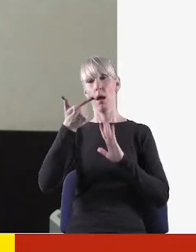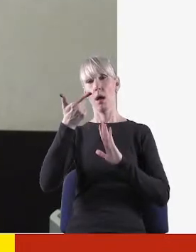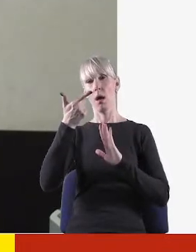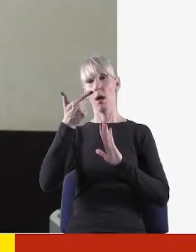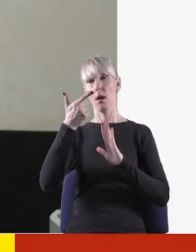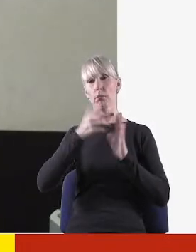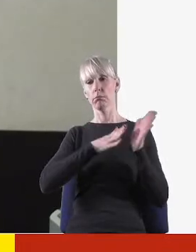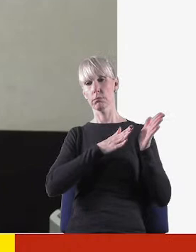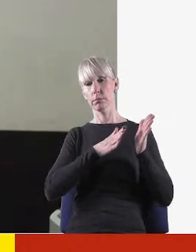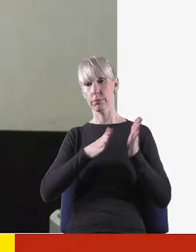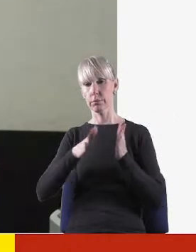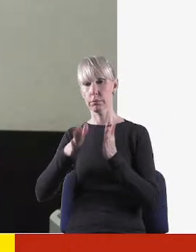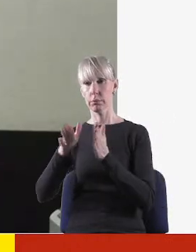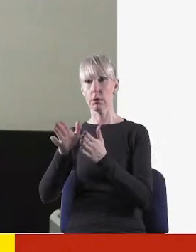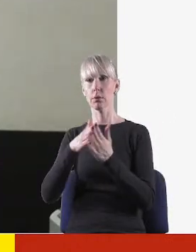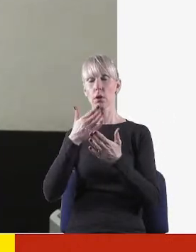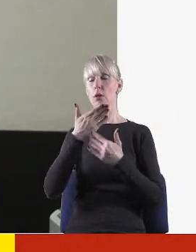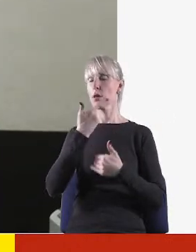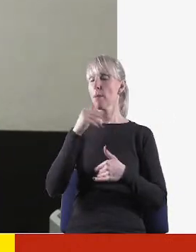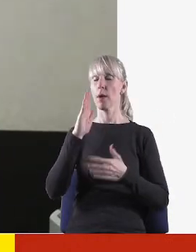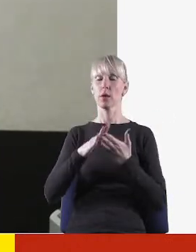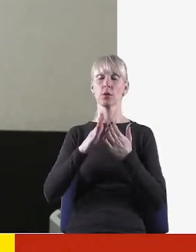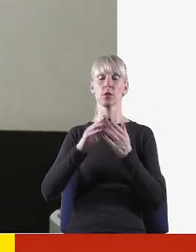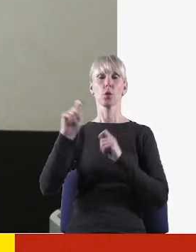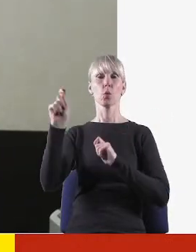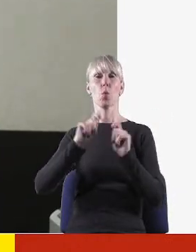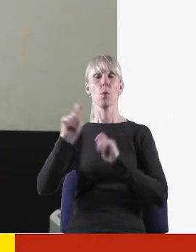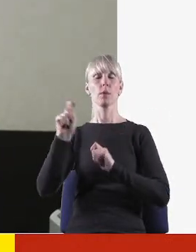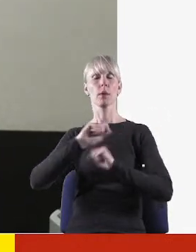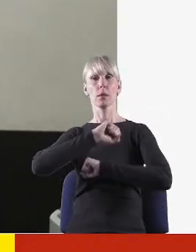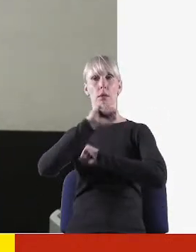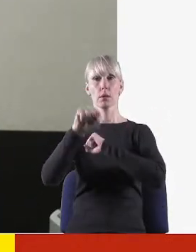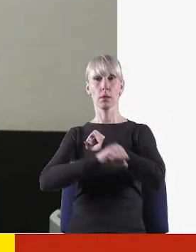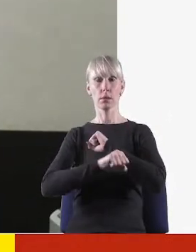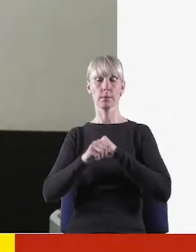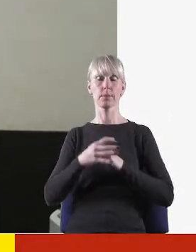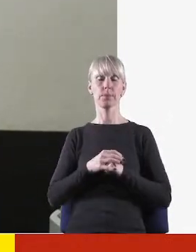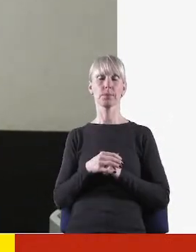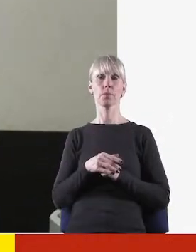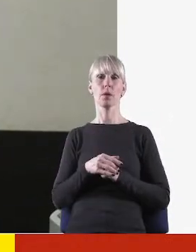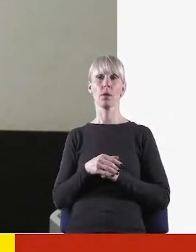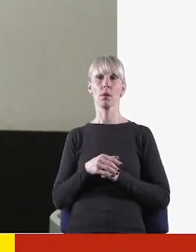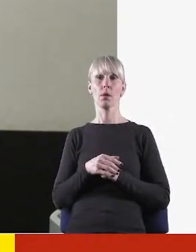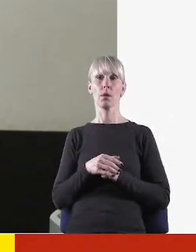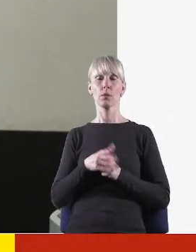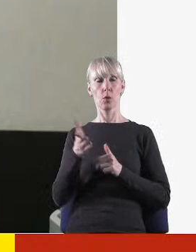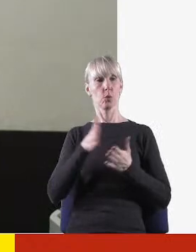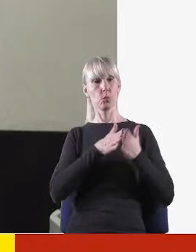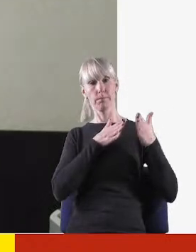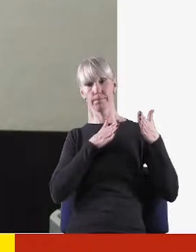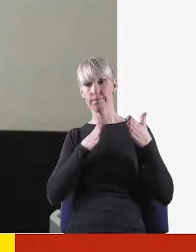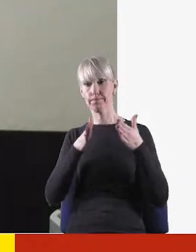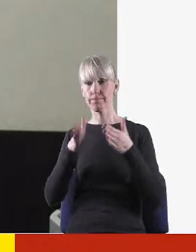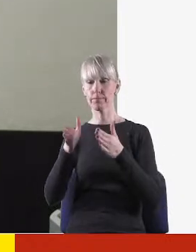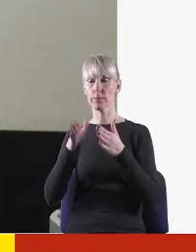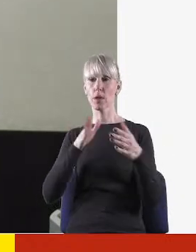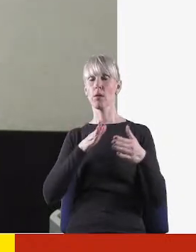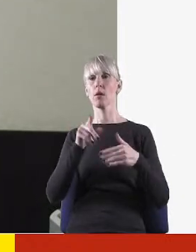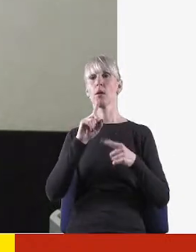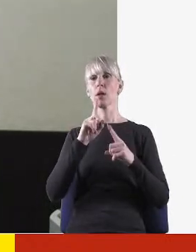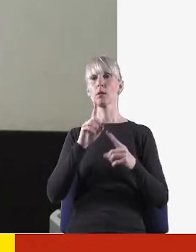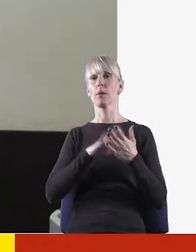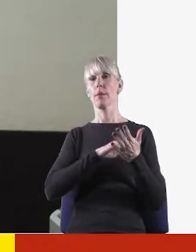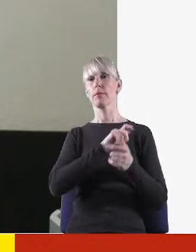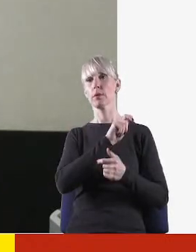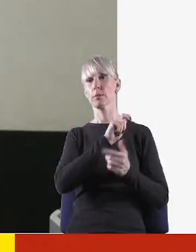już komunikacji zastępczej, która na tej linii w ostatnim czasie od